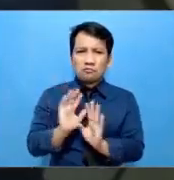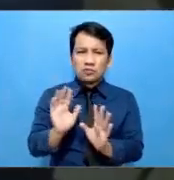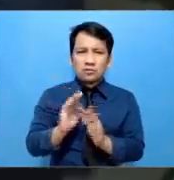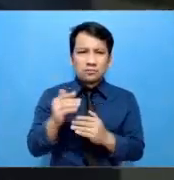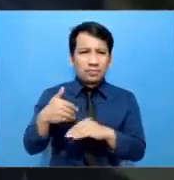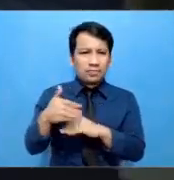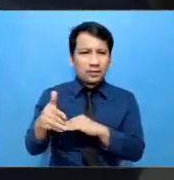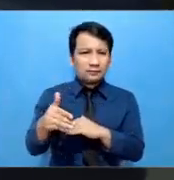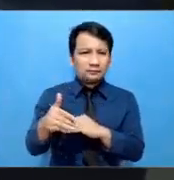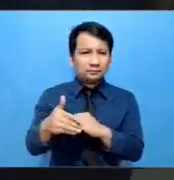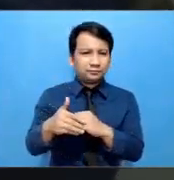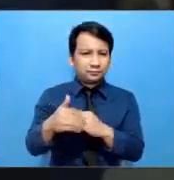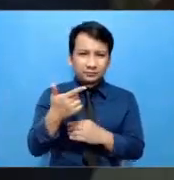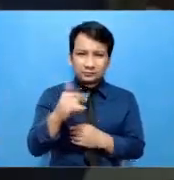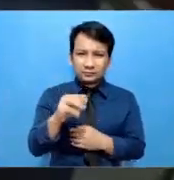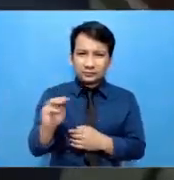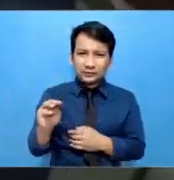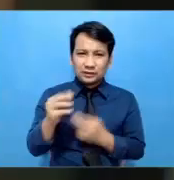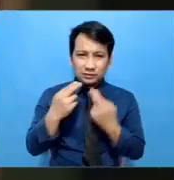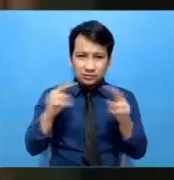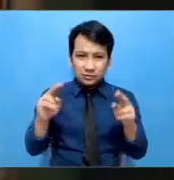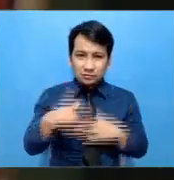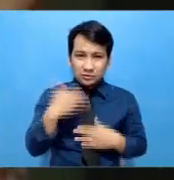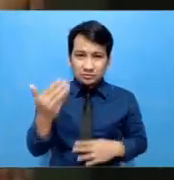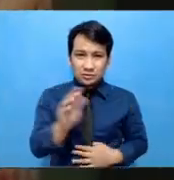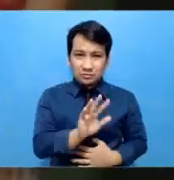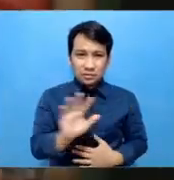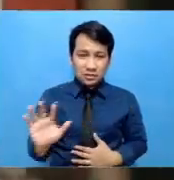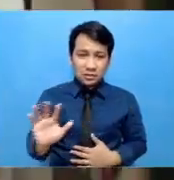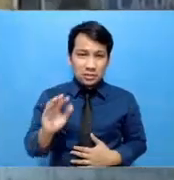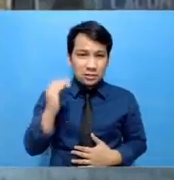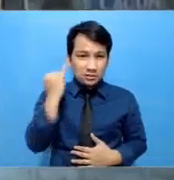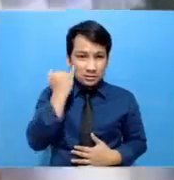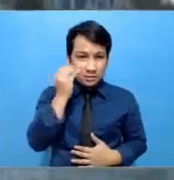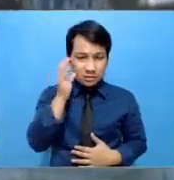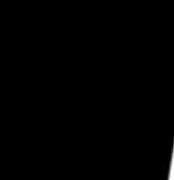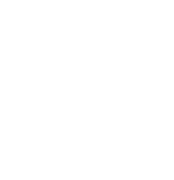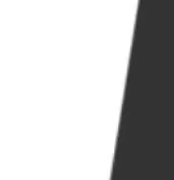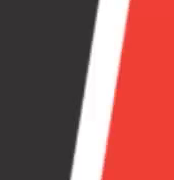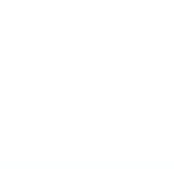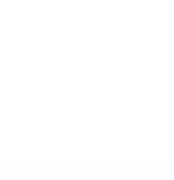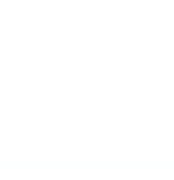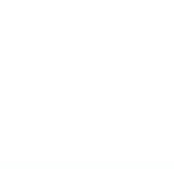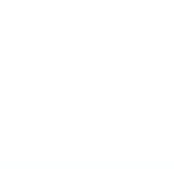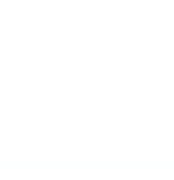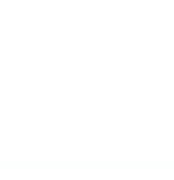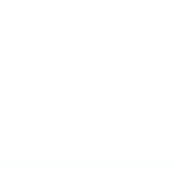mga gimmick nito. Nagbabalita mula sa Frontline, Jen Calimon, News 5.